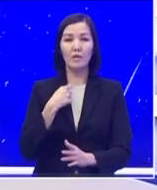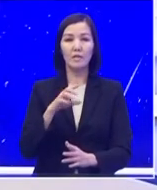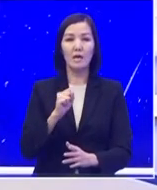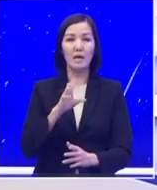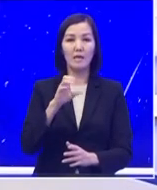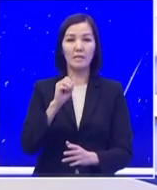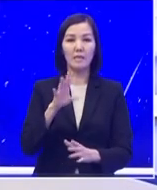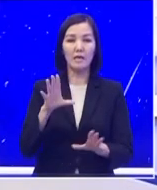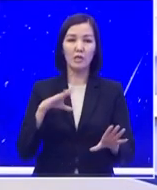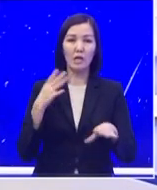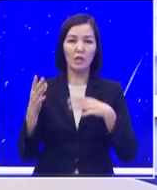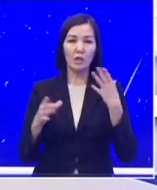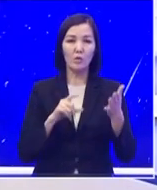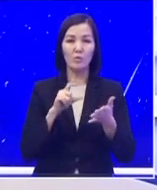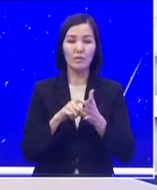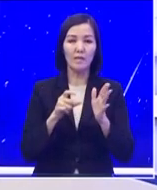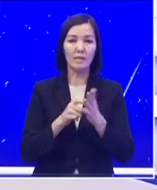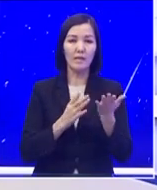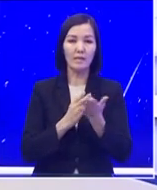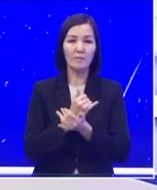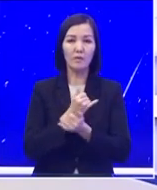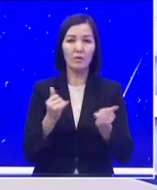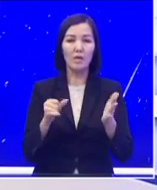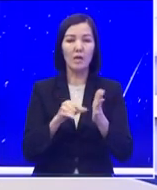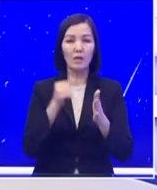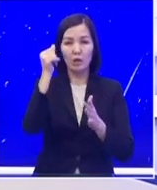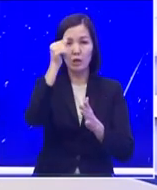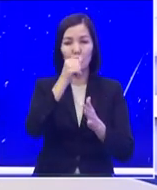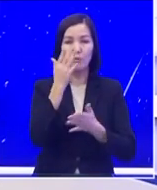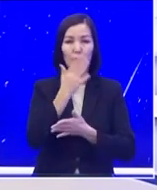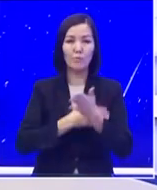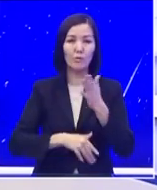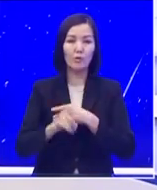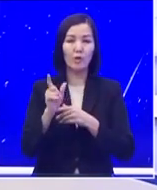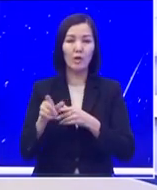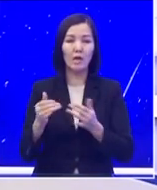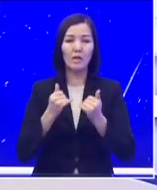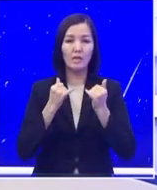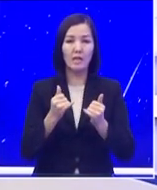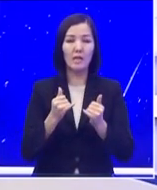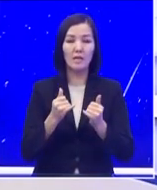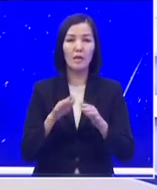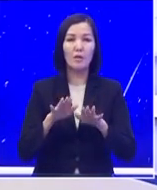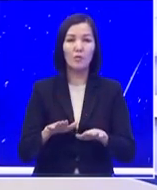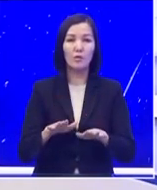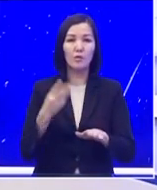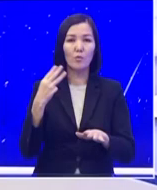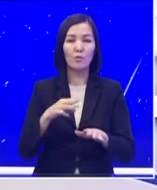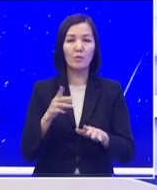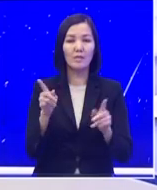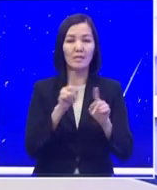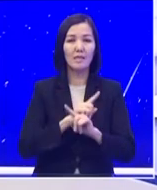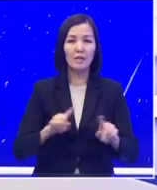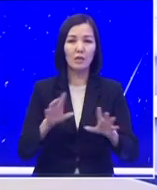Талдықорғандағы Асар жаттығу залының қызмет көрсеткеніне биыл 6 жыл. Мүмкіндігі шектеулі жандарға арналған бұл орында 30-ға жуық ерекше